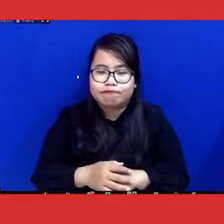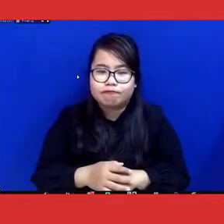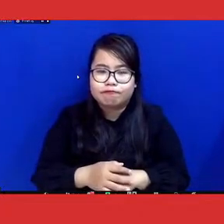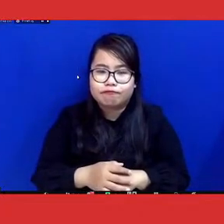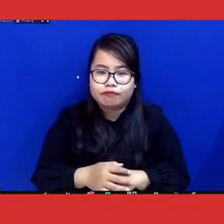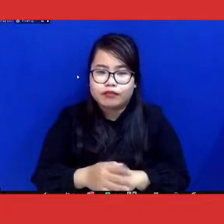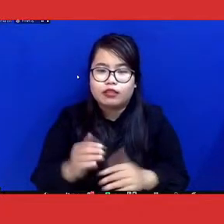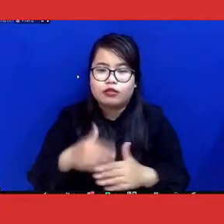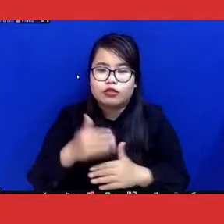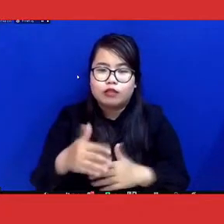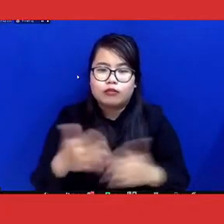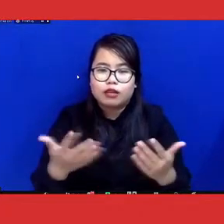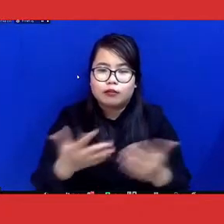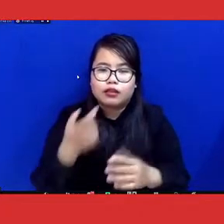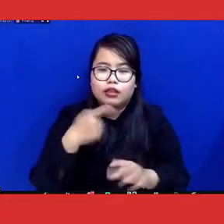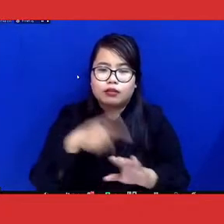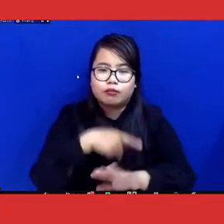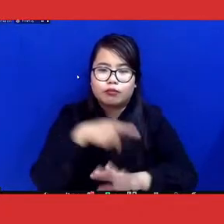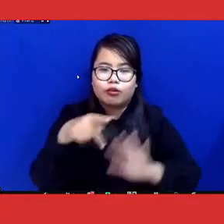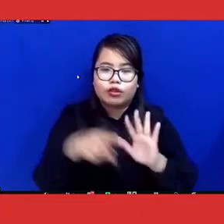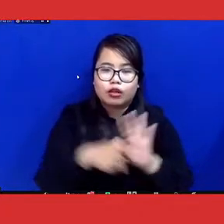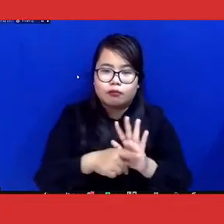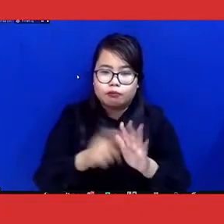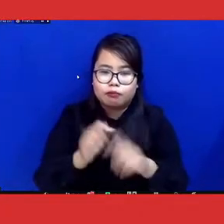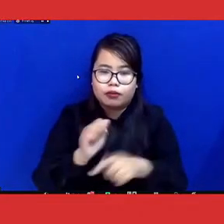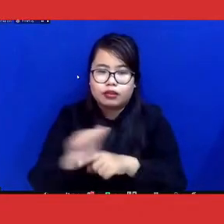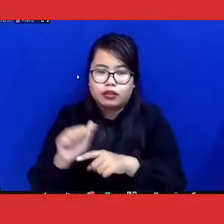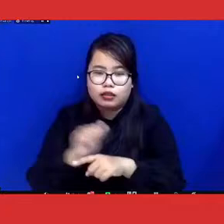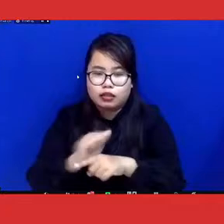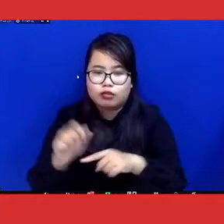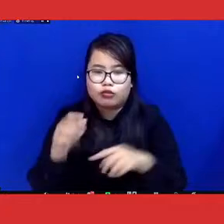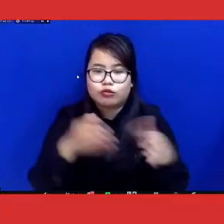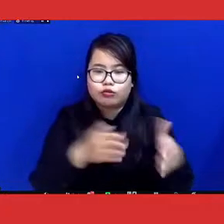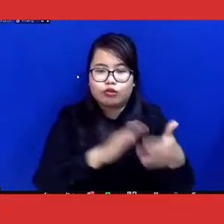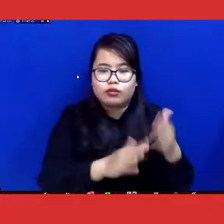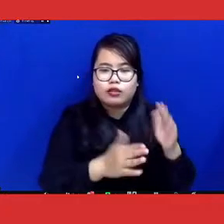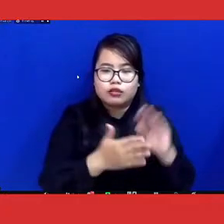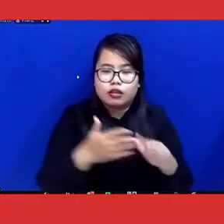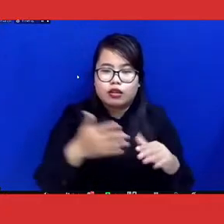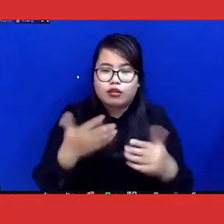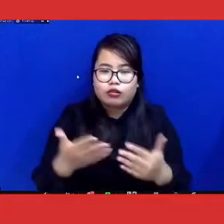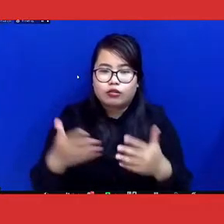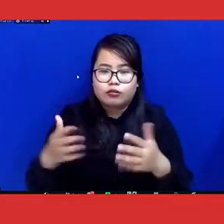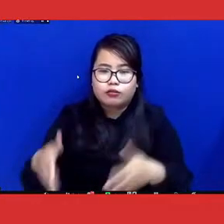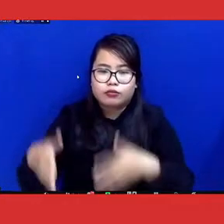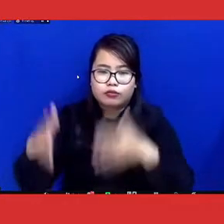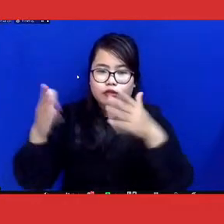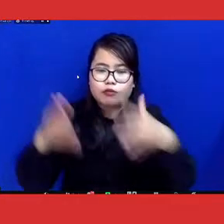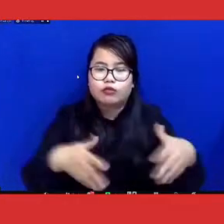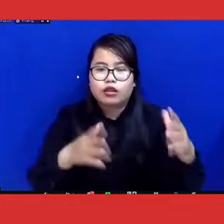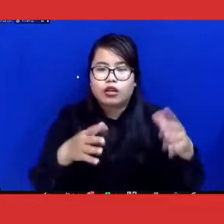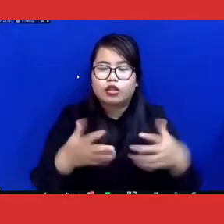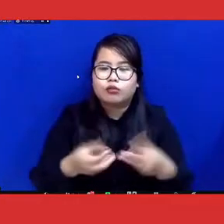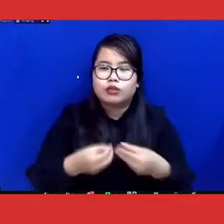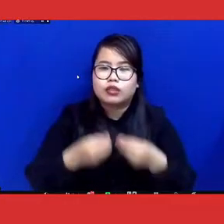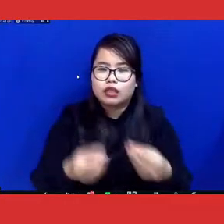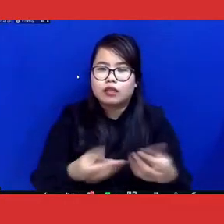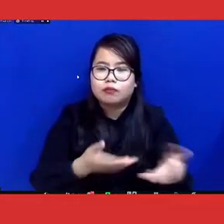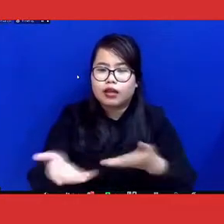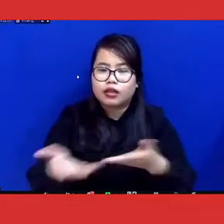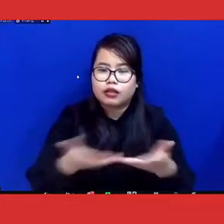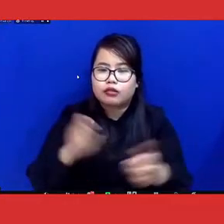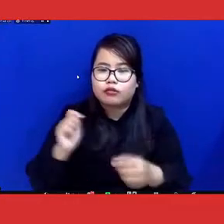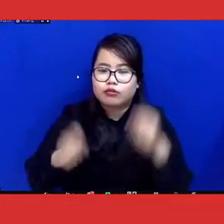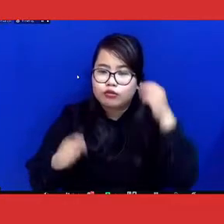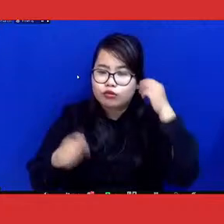has the program on legal empowerment and trainings to community and government officer. Jadi penyediaan layanan hukum ya,